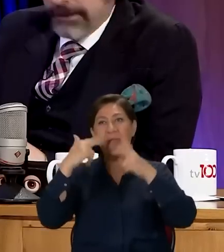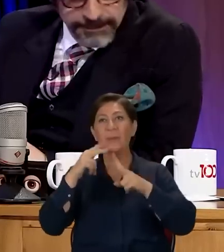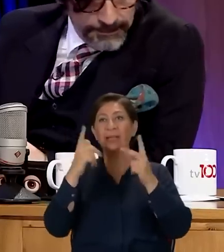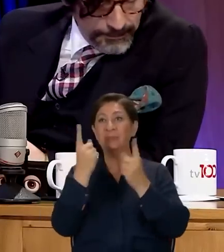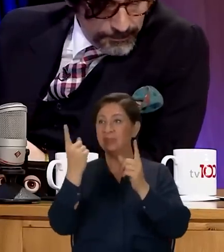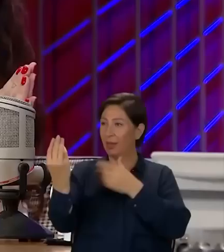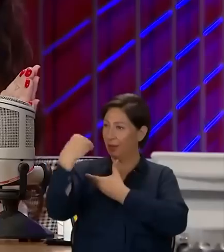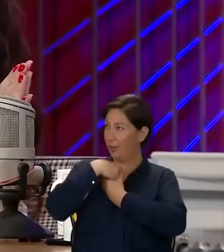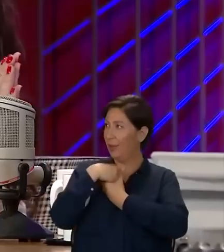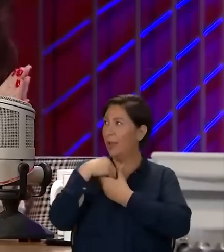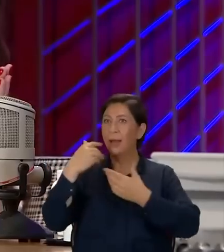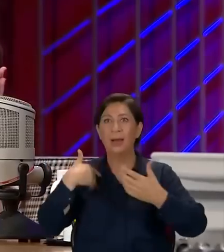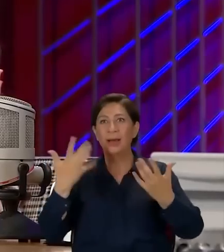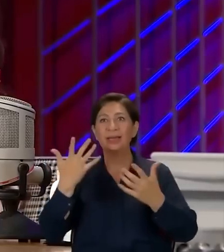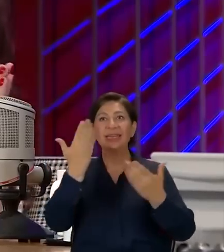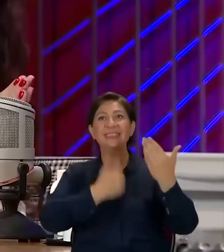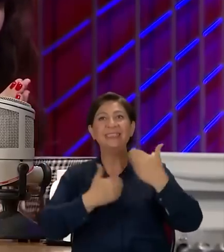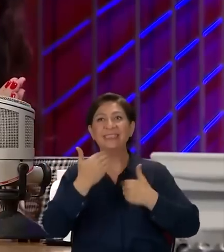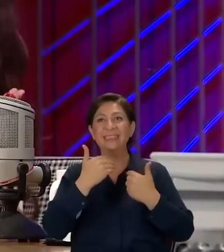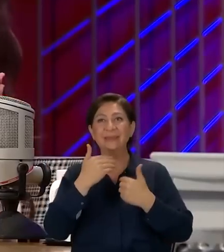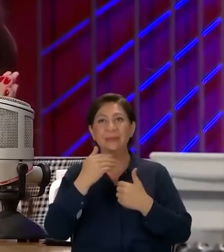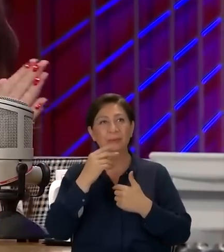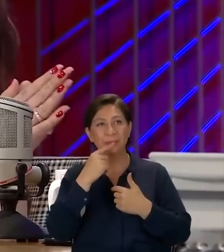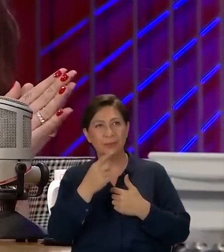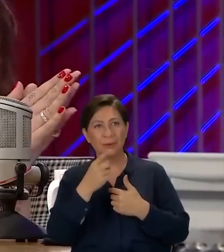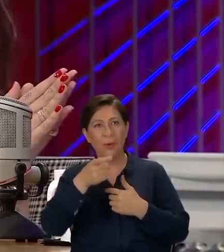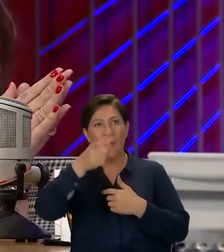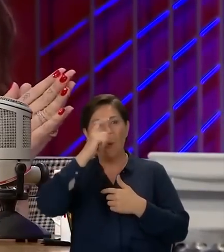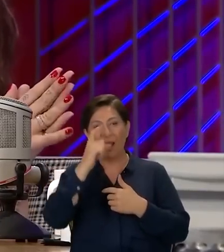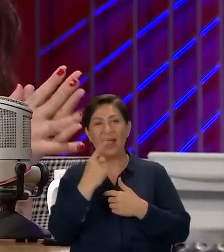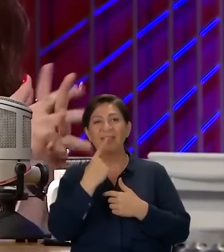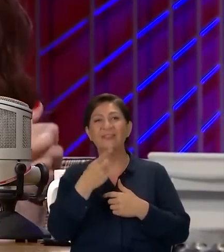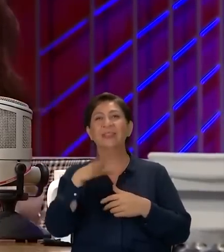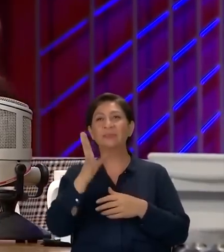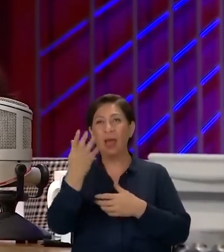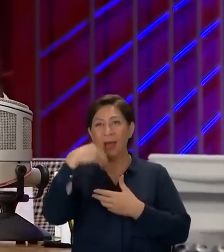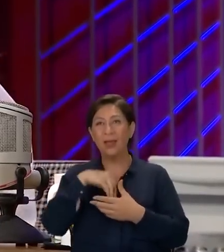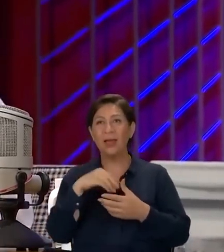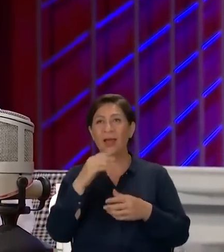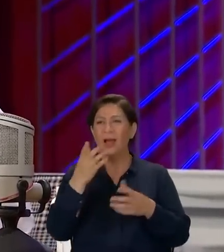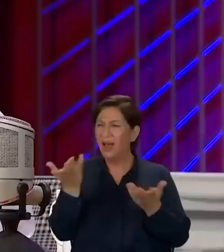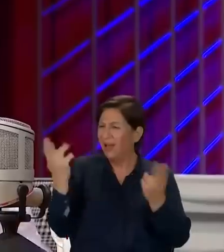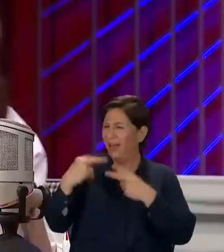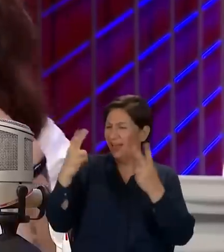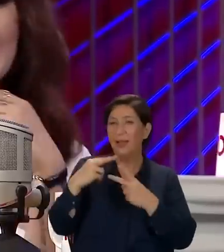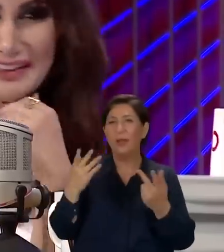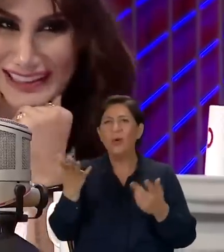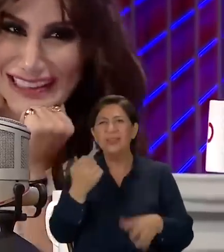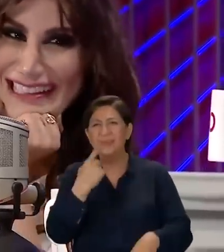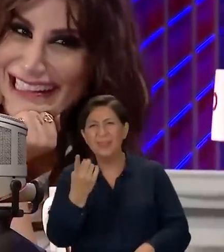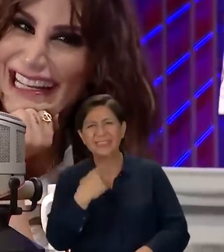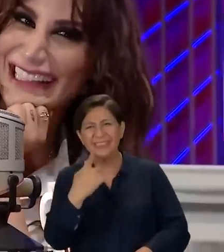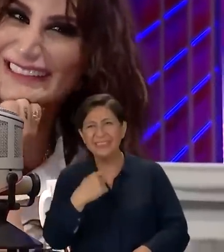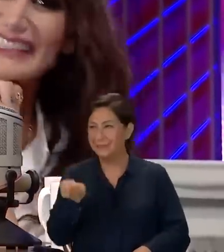Çünkü kaç flörtüm onu benden duyunca sanki Okan Bayülgen lafı değilmiş gibi yedirdim. Ay bu dedim çıpala çıpala ağlıyor. Ay ne demek, ne